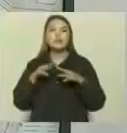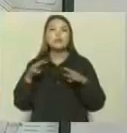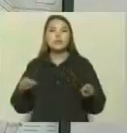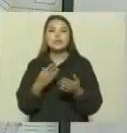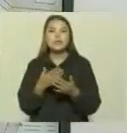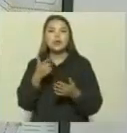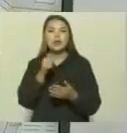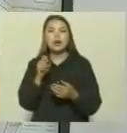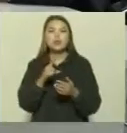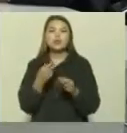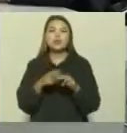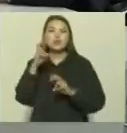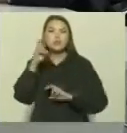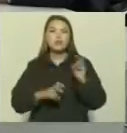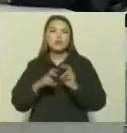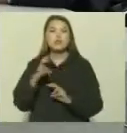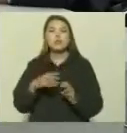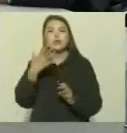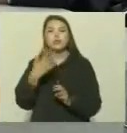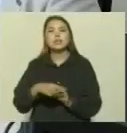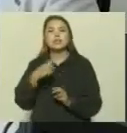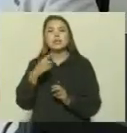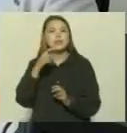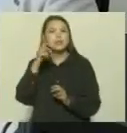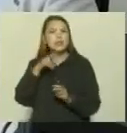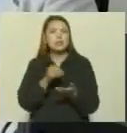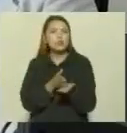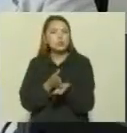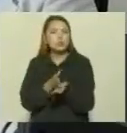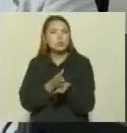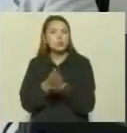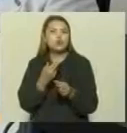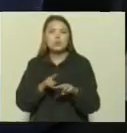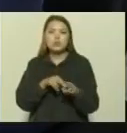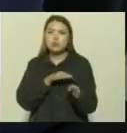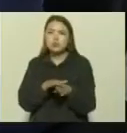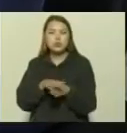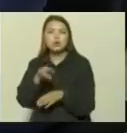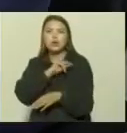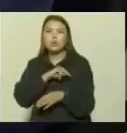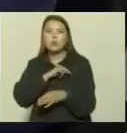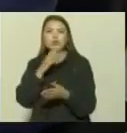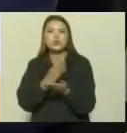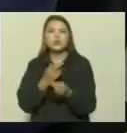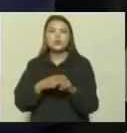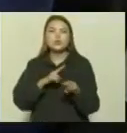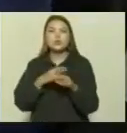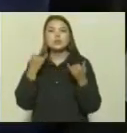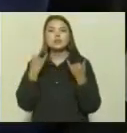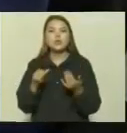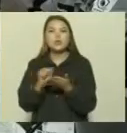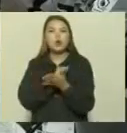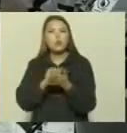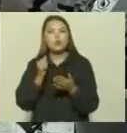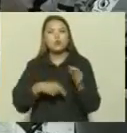посетил газоперерабатывающий завод с 51-летней историей. Предприятие работает на полную мощность. Сейчас разрабатывается проектно-сметная документация